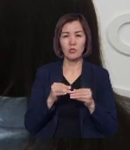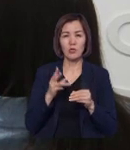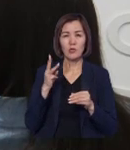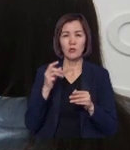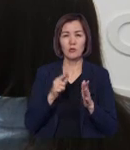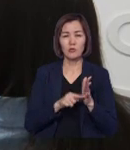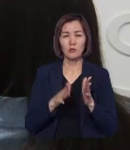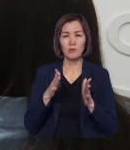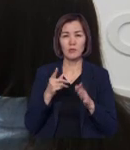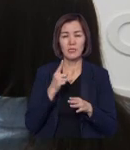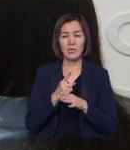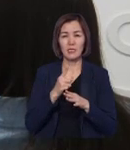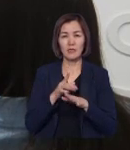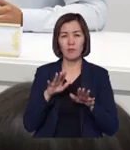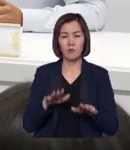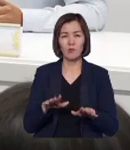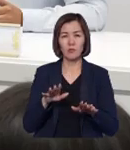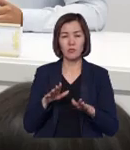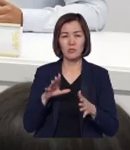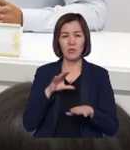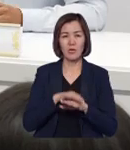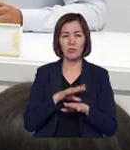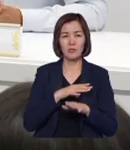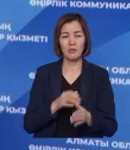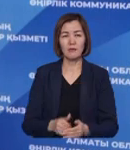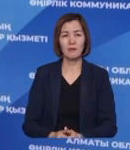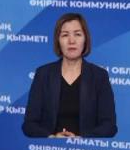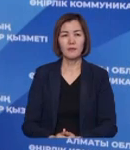375 санкцияланбаған қоқыс үйінділері анықталды.